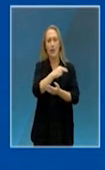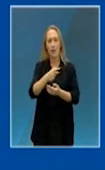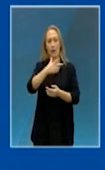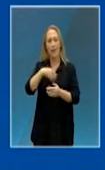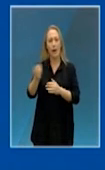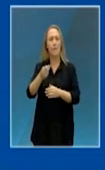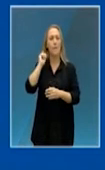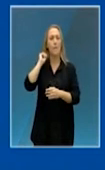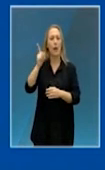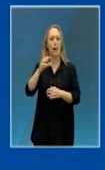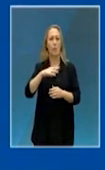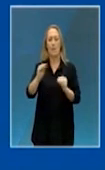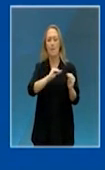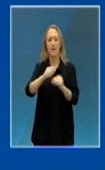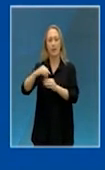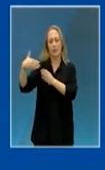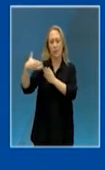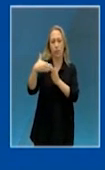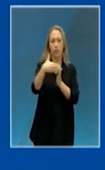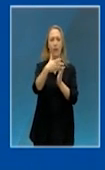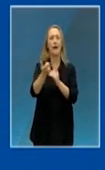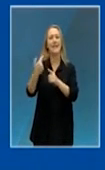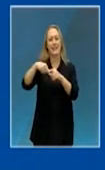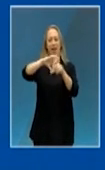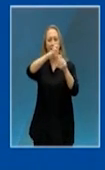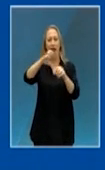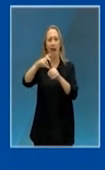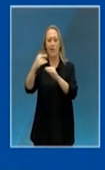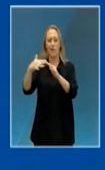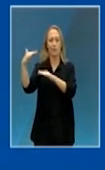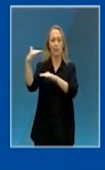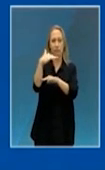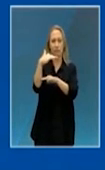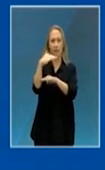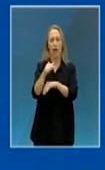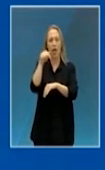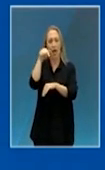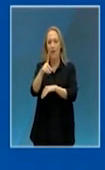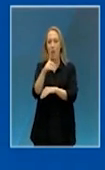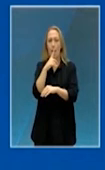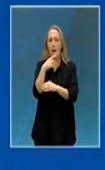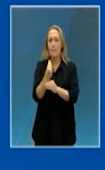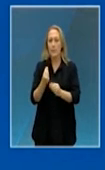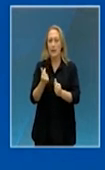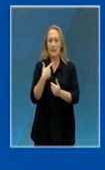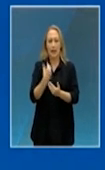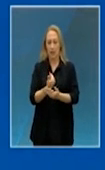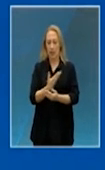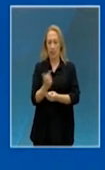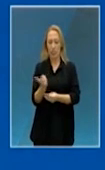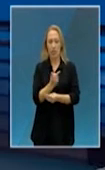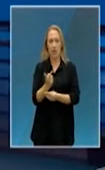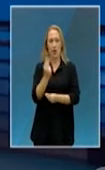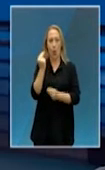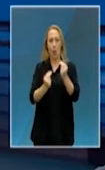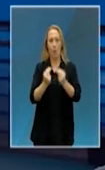ανοίγει ο τουρισμός. Ο κύριος Μητσοτάκης έστειλε αυστηρό μήνυμα σε όσους συνεχίζουν να συναθρίζονται σε πλατείες και δημόσιους χώρους,